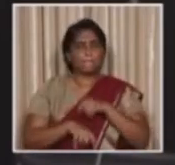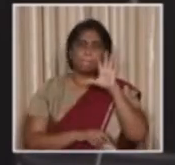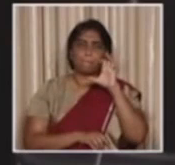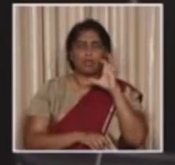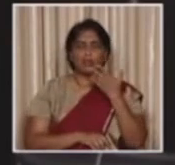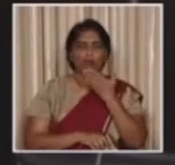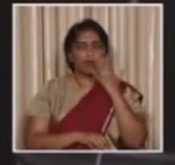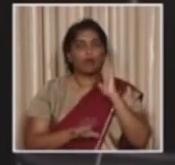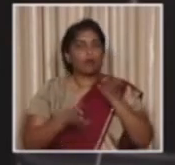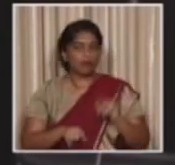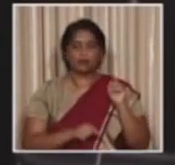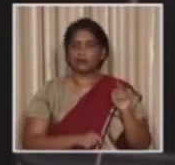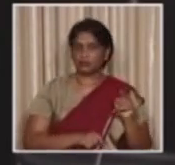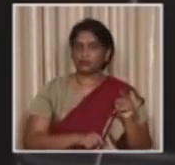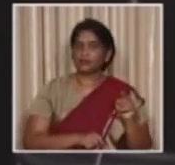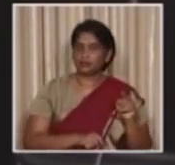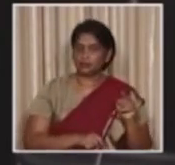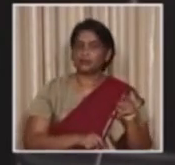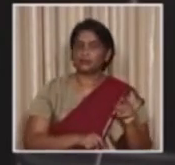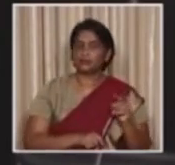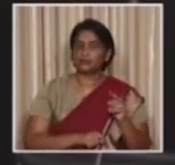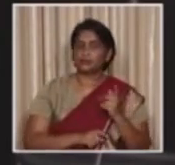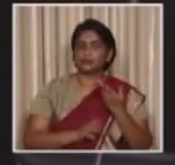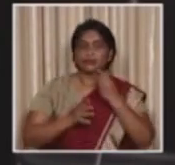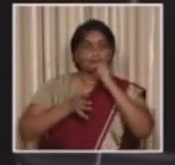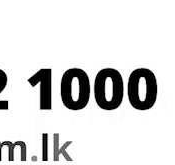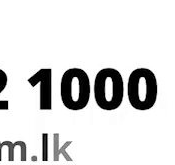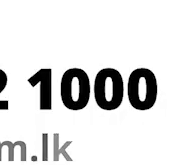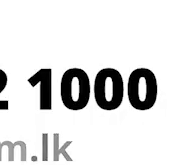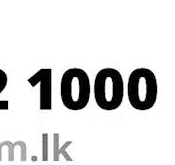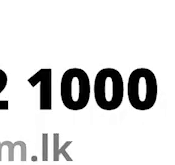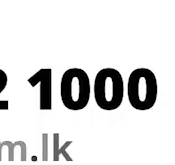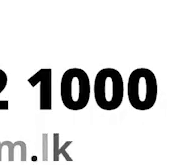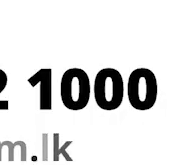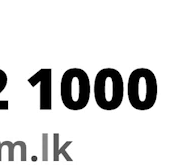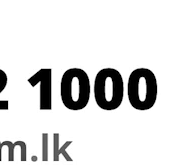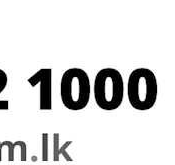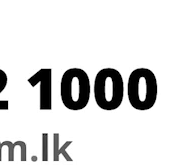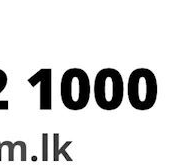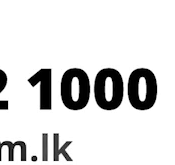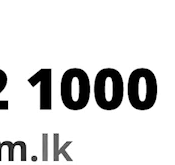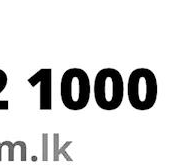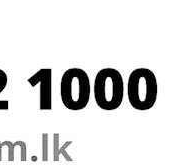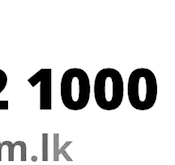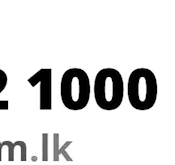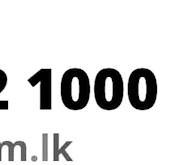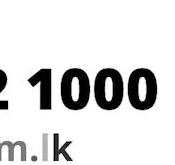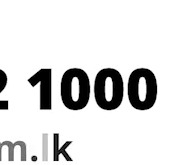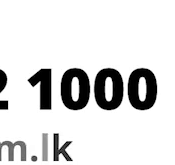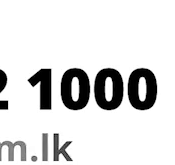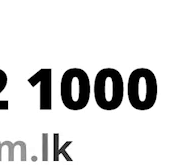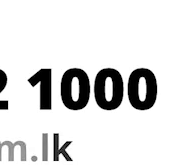වෙයි කියලා නමුත් ඔවුන් අවසානයේදී මේ අය ක්‍රමයේ සකස් කිරීමේදී පුරෝක NIBM powering great minds